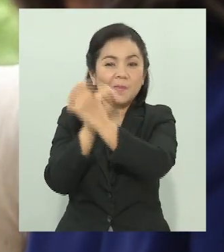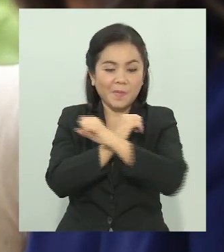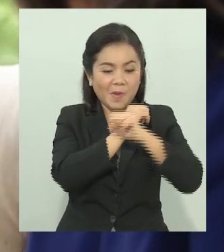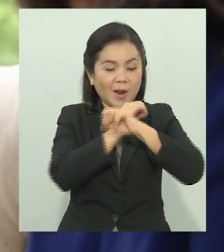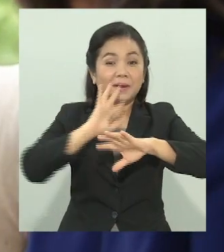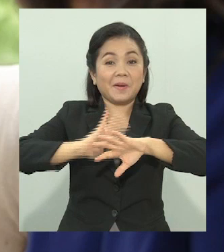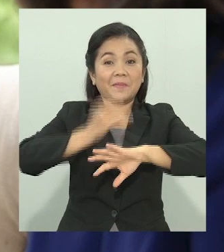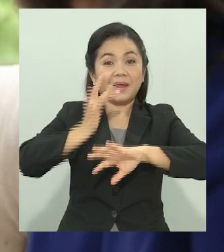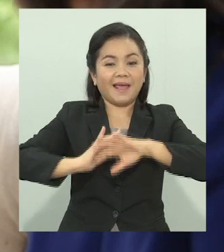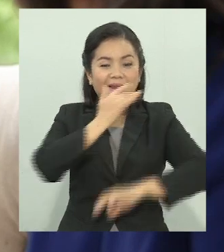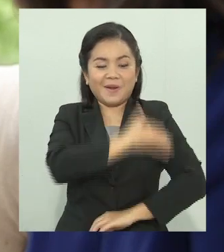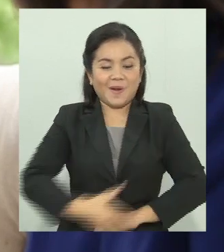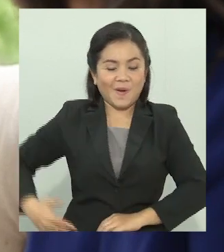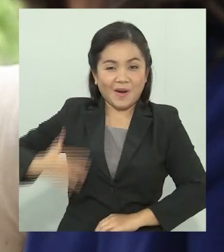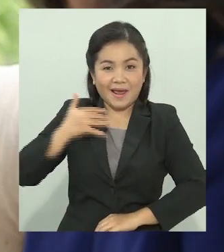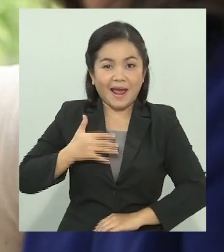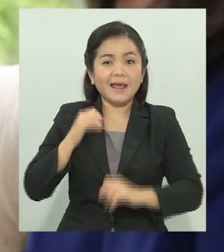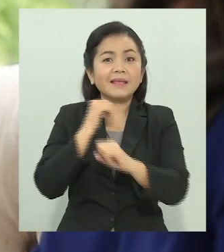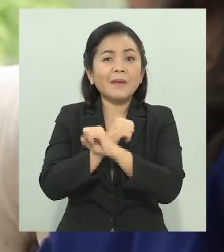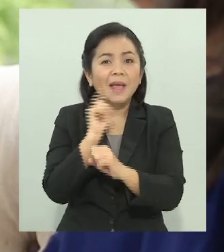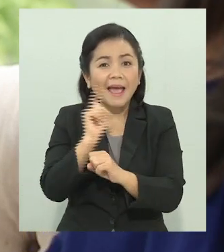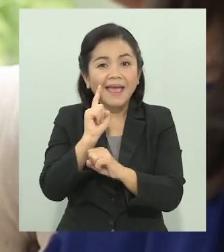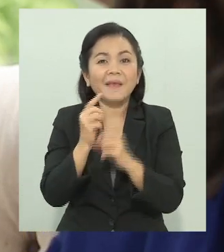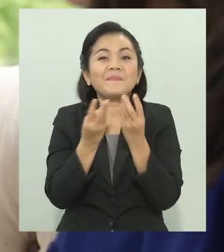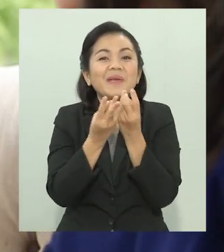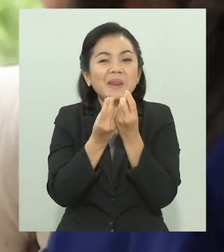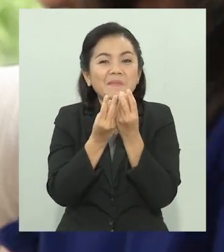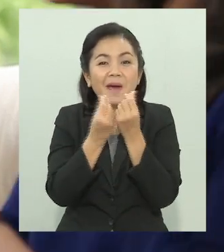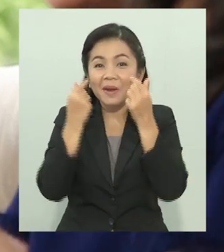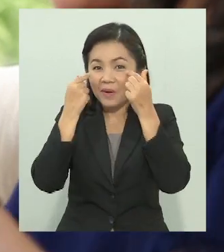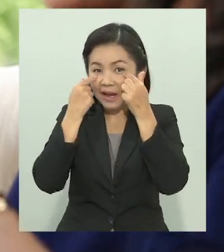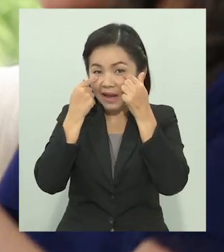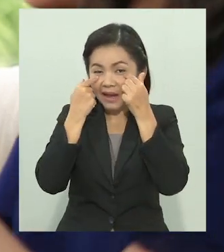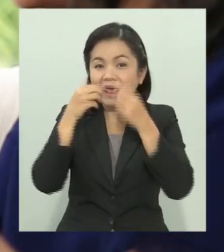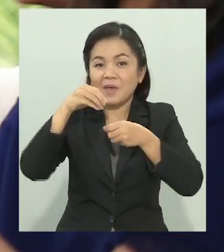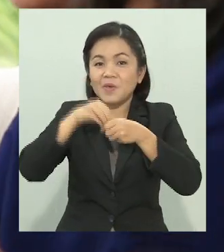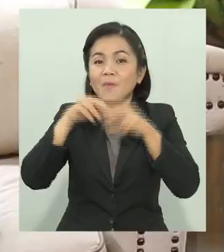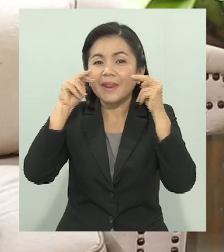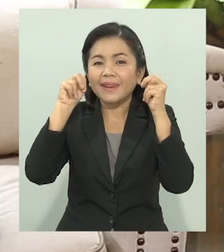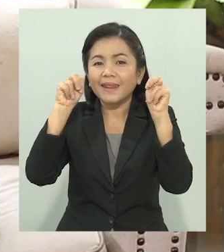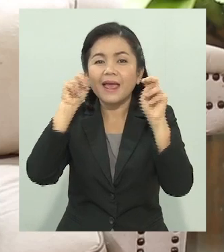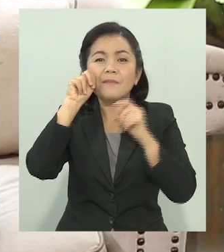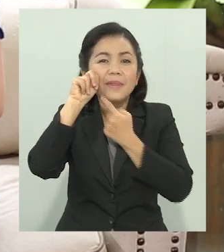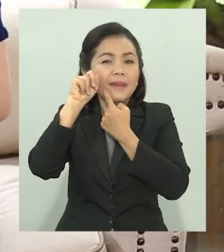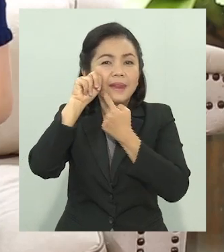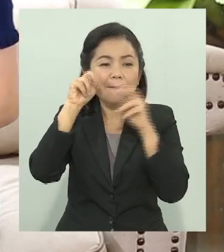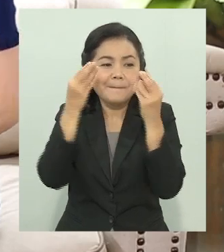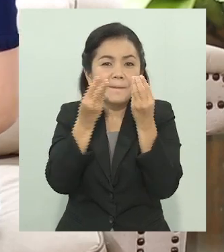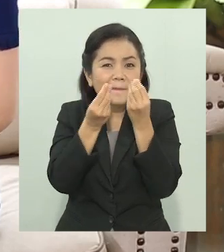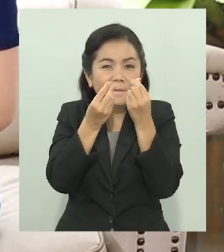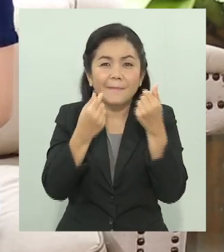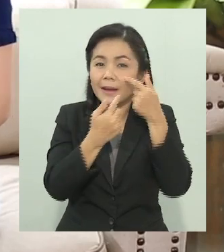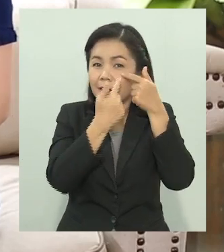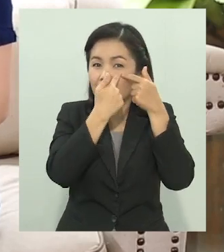ายก็เลยสร้างมีไขมันมาหุ้มรอบๆเอาไว้นะครับ เป็นเหมือนตัวที่แบบซัพพอร์ตให้ลูกตามันอยู่ในเบ้าตาได้ ใช่